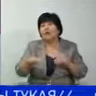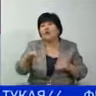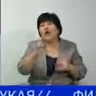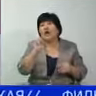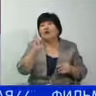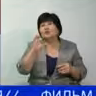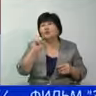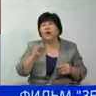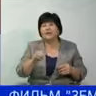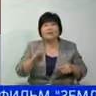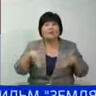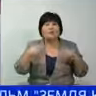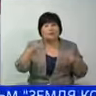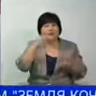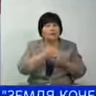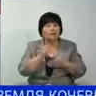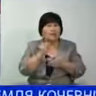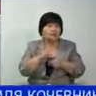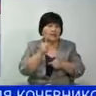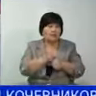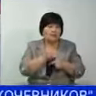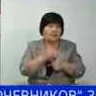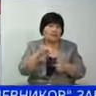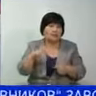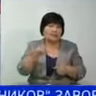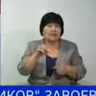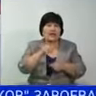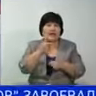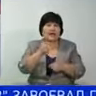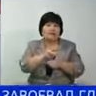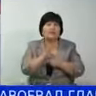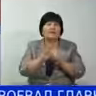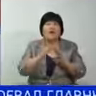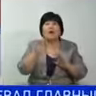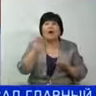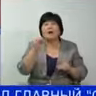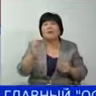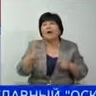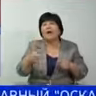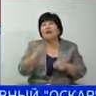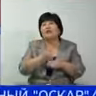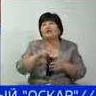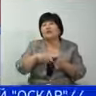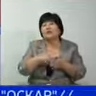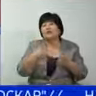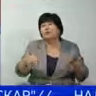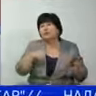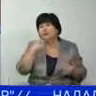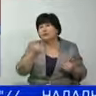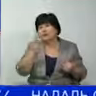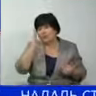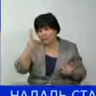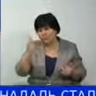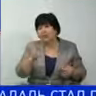округа Ахсуат. Подана бюджетная заявка на разработку ПСД газификации аула Абай. Аким города отметил, что большое внимание также